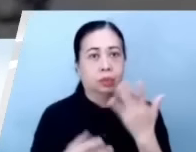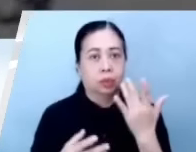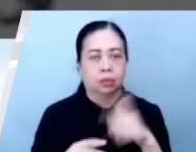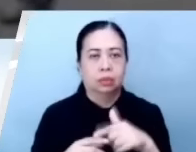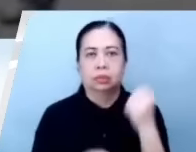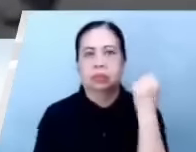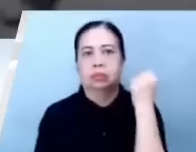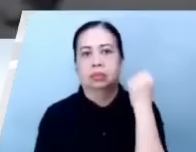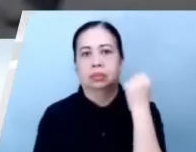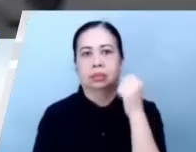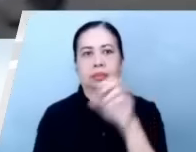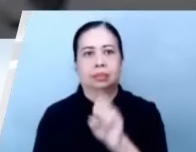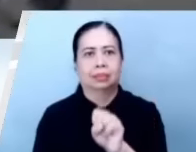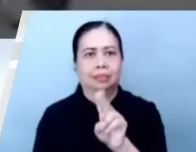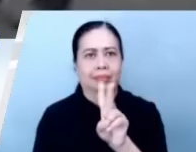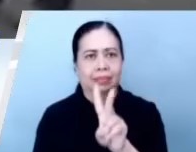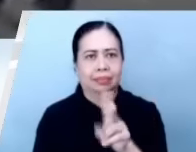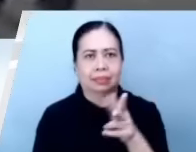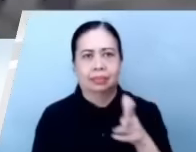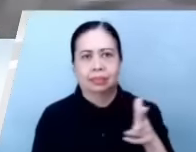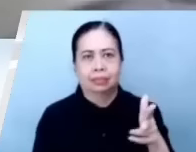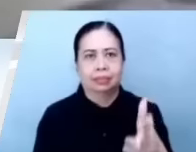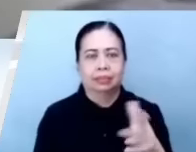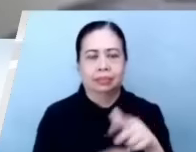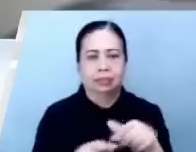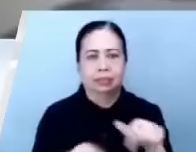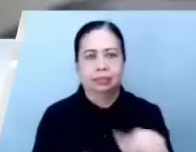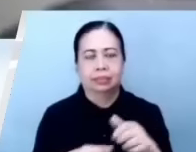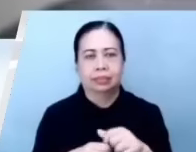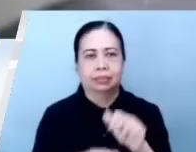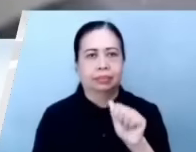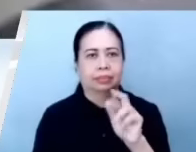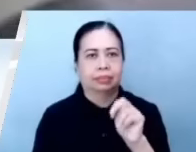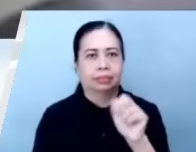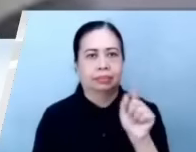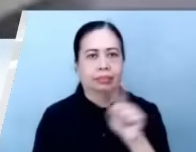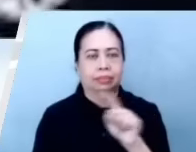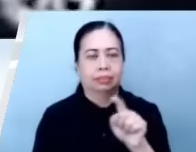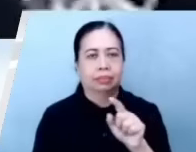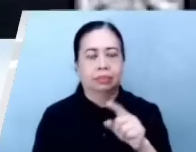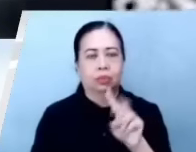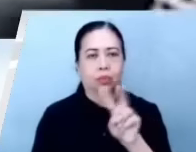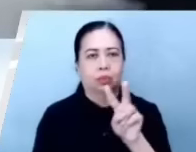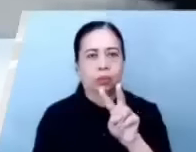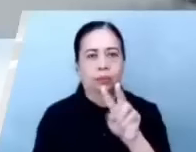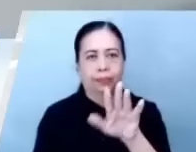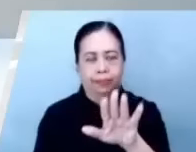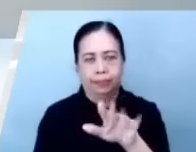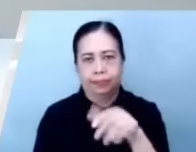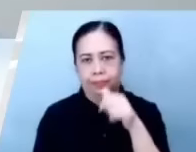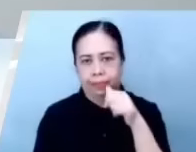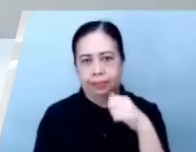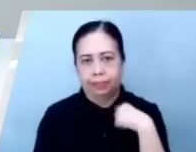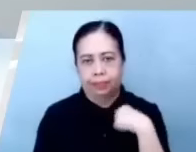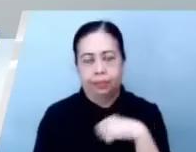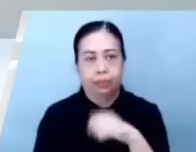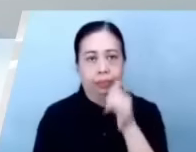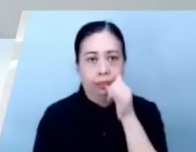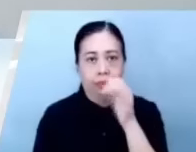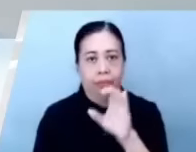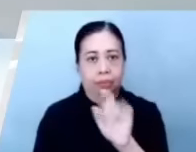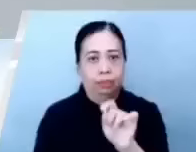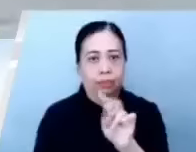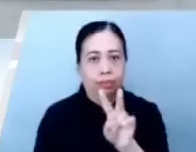SUV na nakaparada sa bahagi ng arnais Avenue mag 2:00 ng hapon kahapon sa CCTV footage na ito